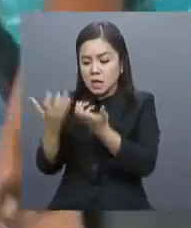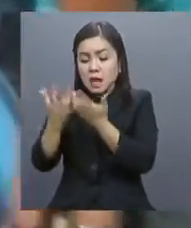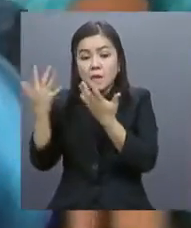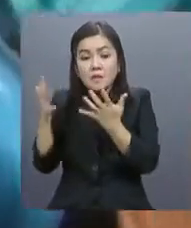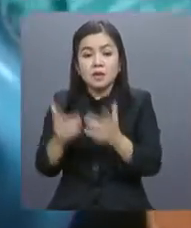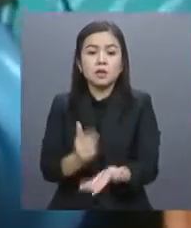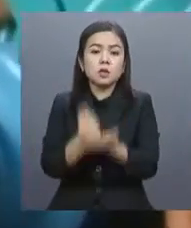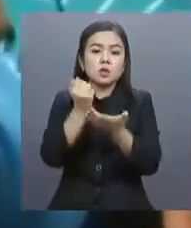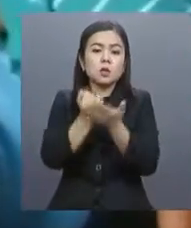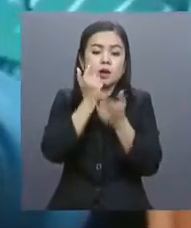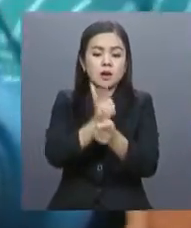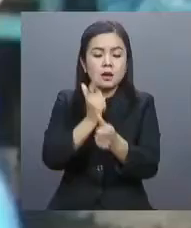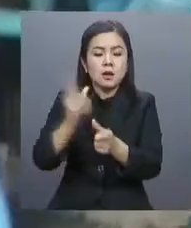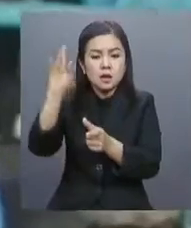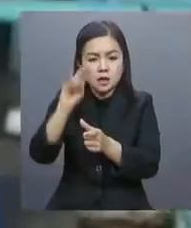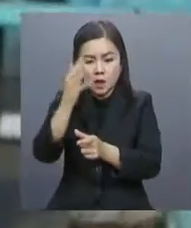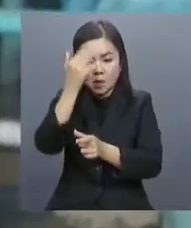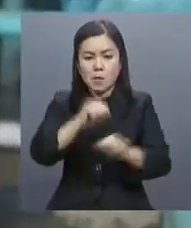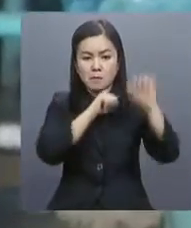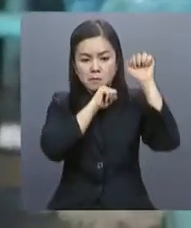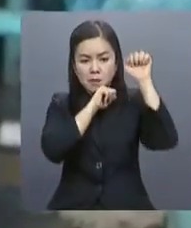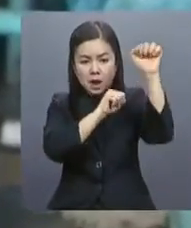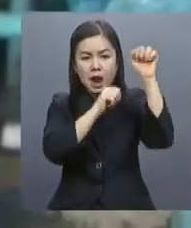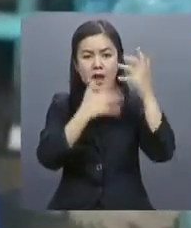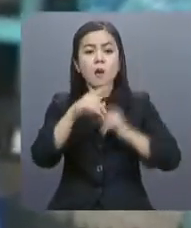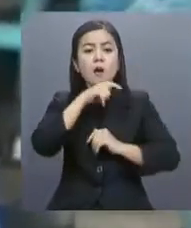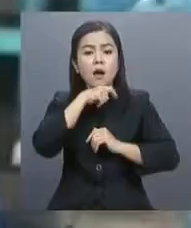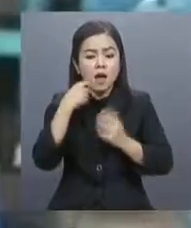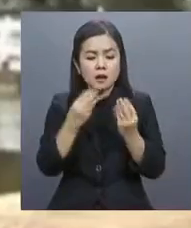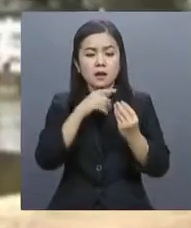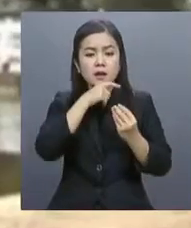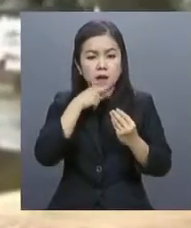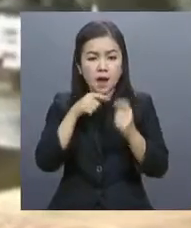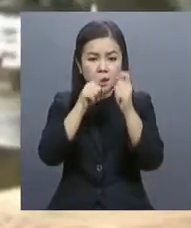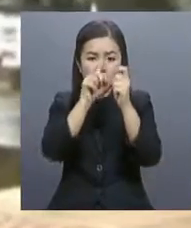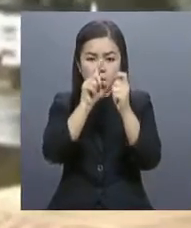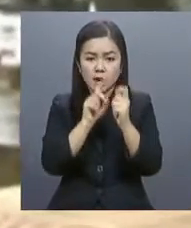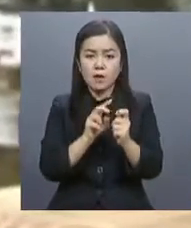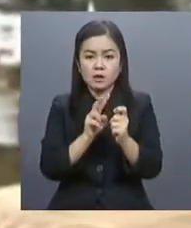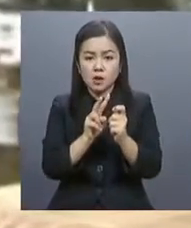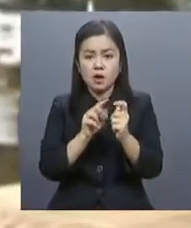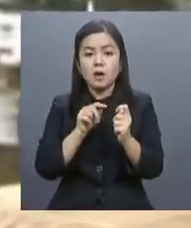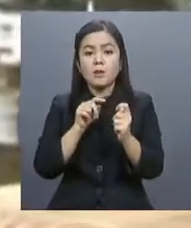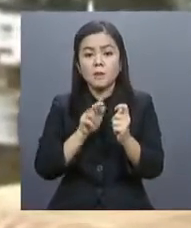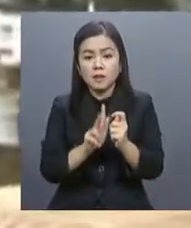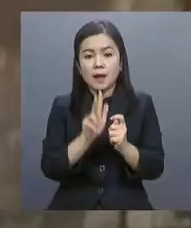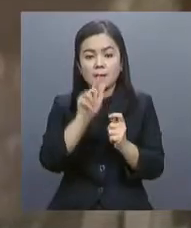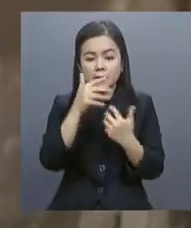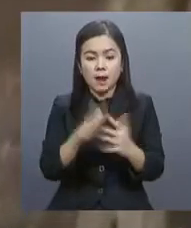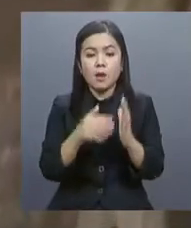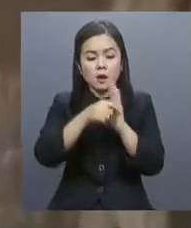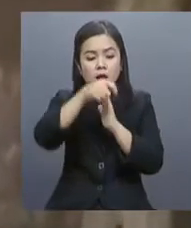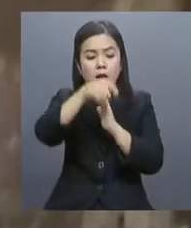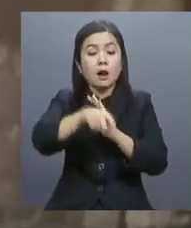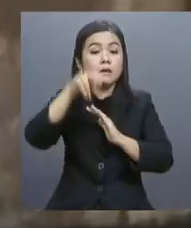หวัดประกาศภัยพิบัติแล้งแล้ว3อำเภอขณะที่เจ้าหน้าที่การประปาส่วนภูมิภาคนครราชสีมาตรว